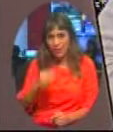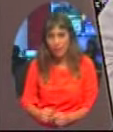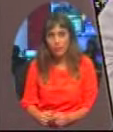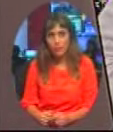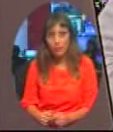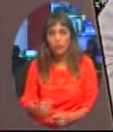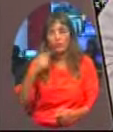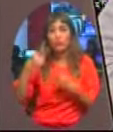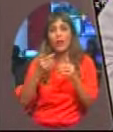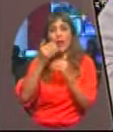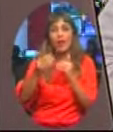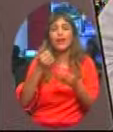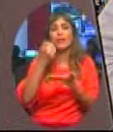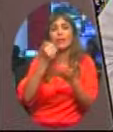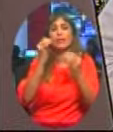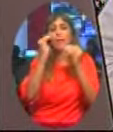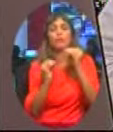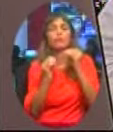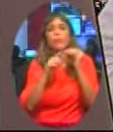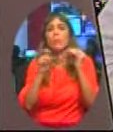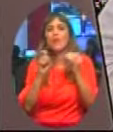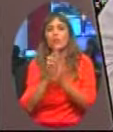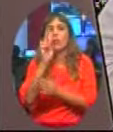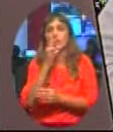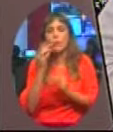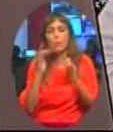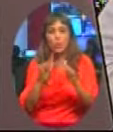כך התקציב ירד ל-112 מיליון